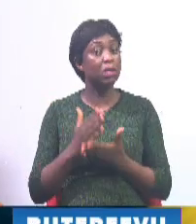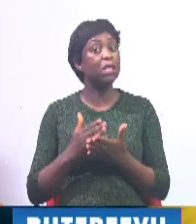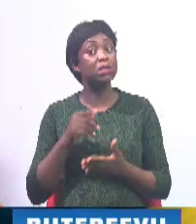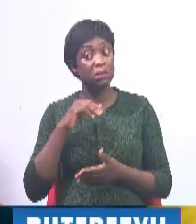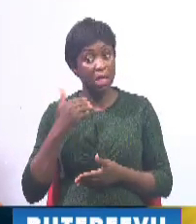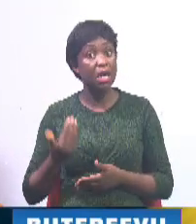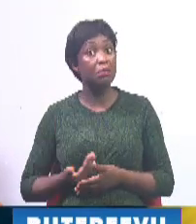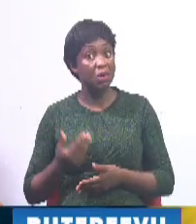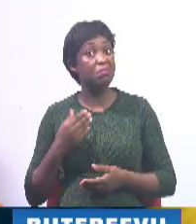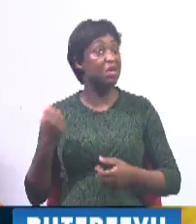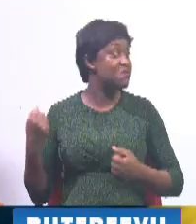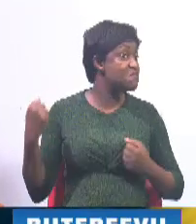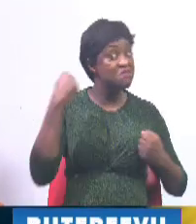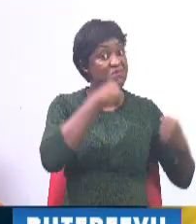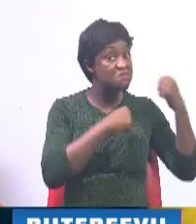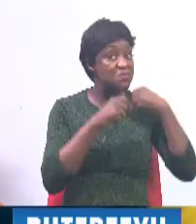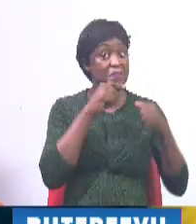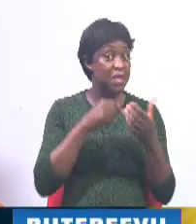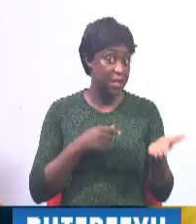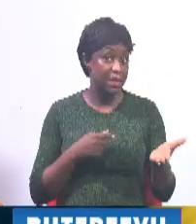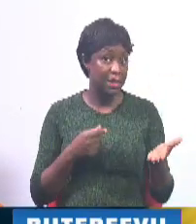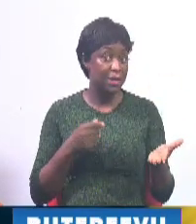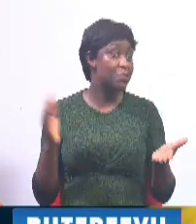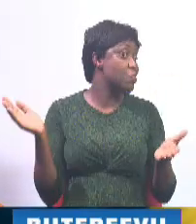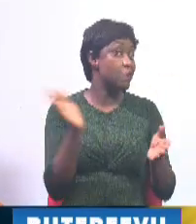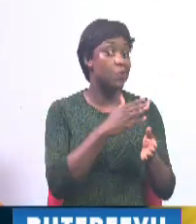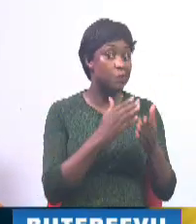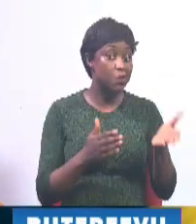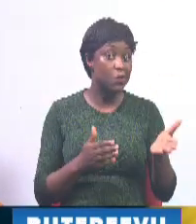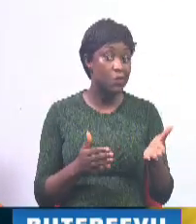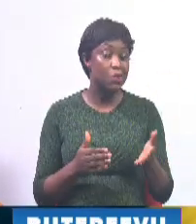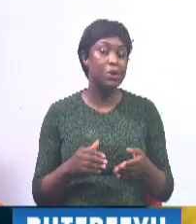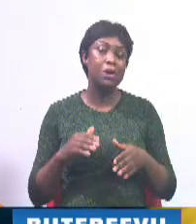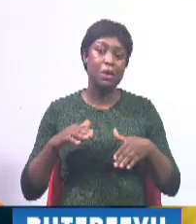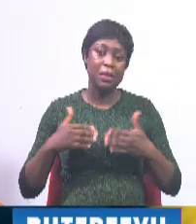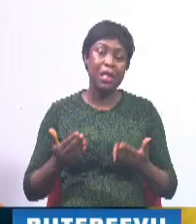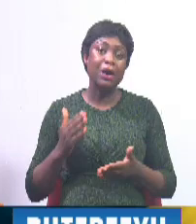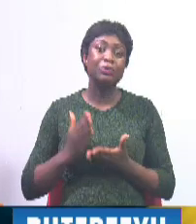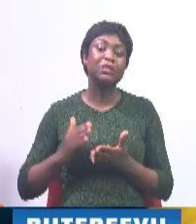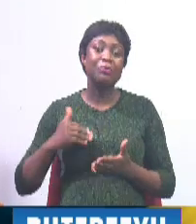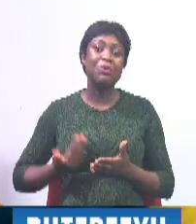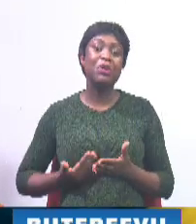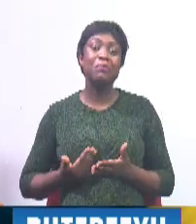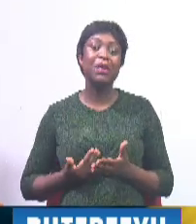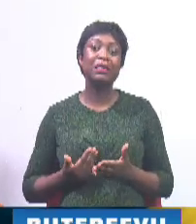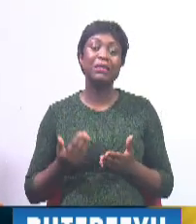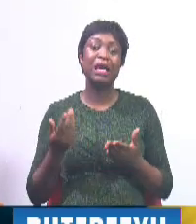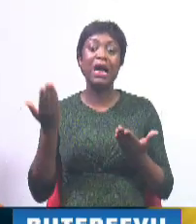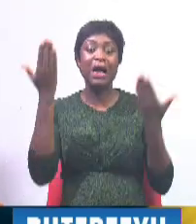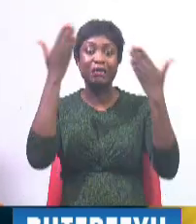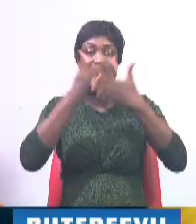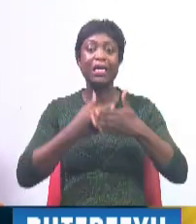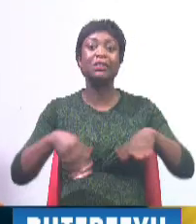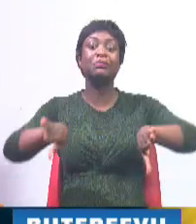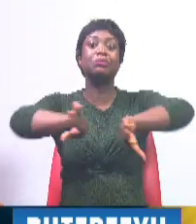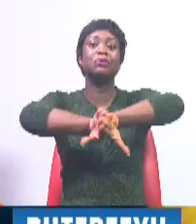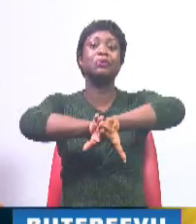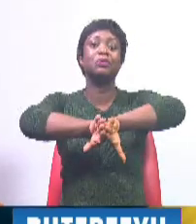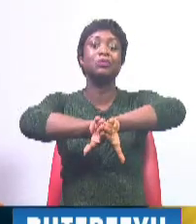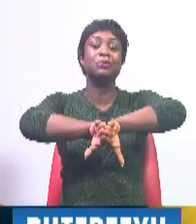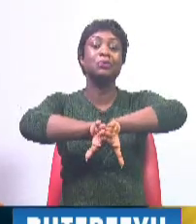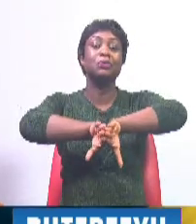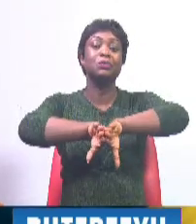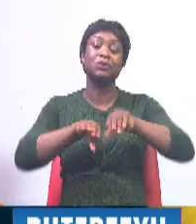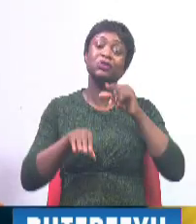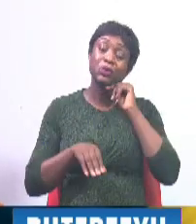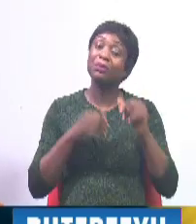baabwe beeyambisa nnyo ekyo eky'okkuba omugongo kati ekyo abaami bakyemulugunyaako nnyo era